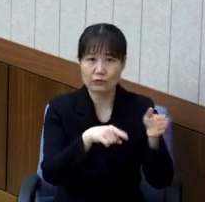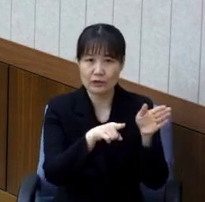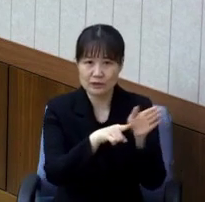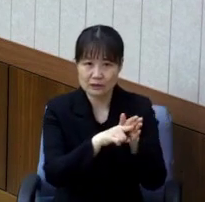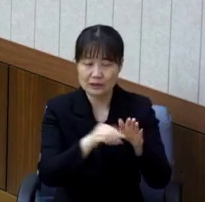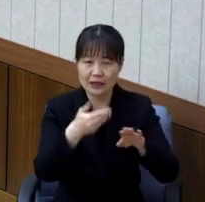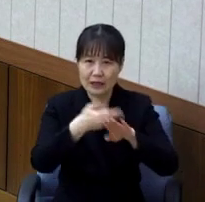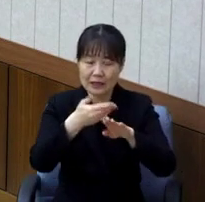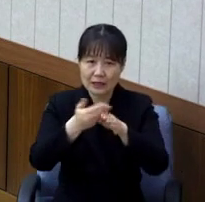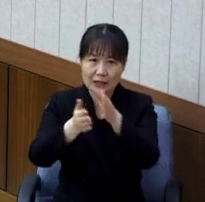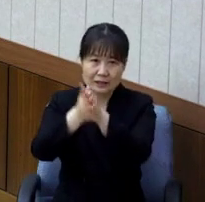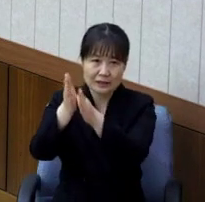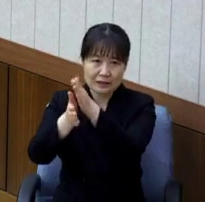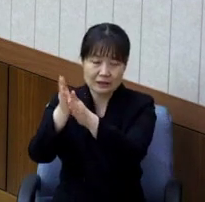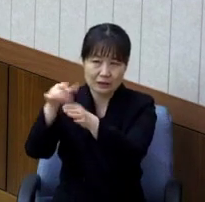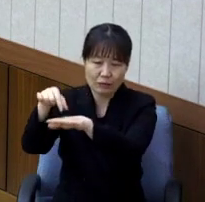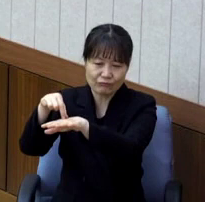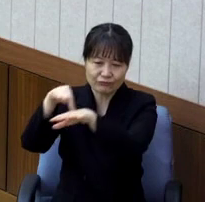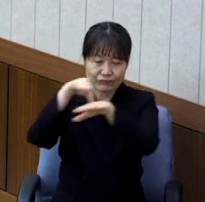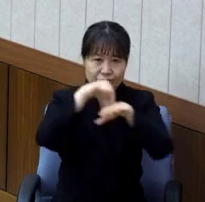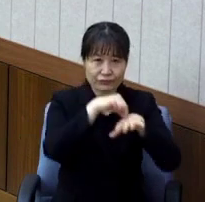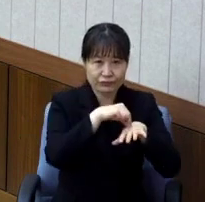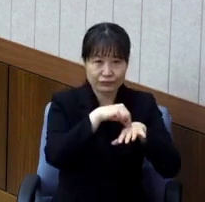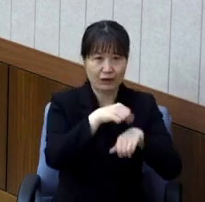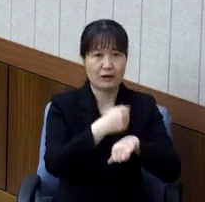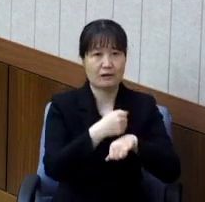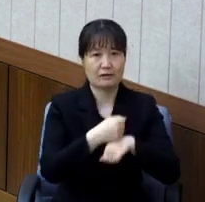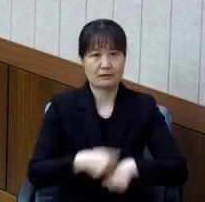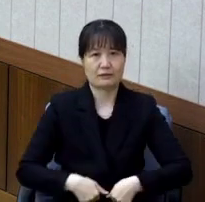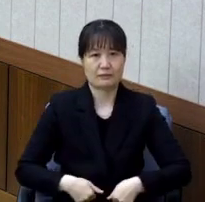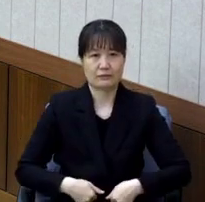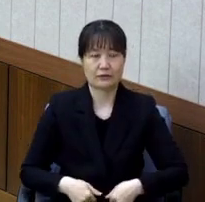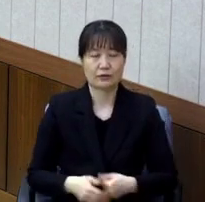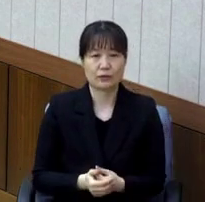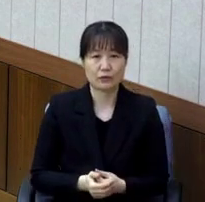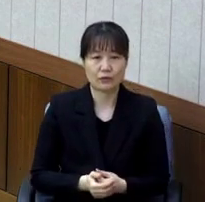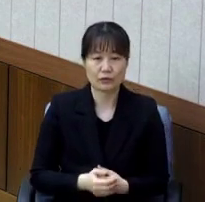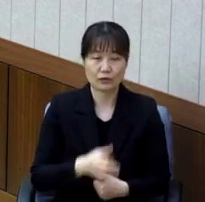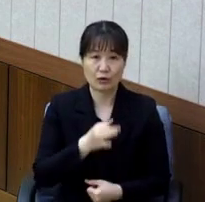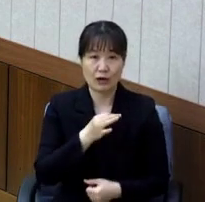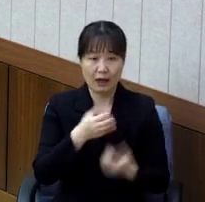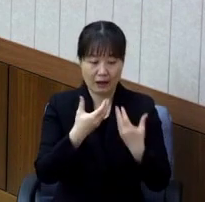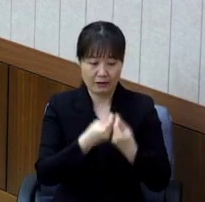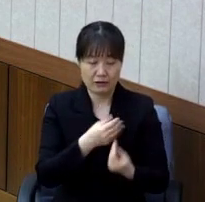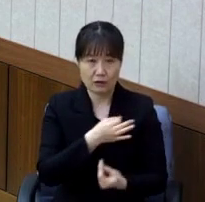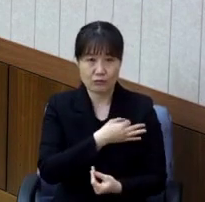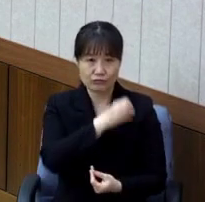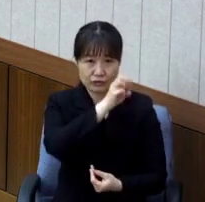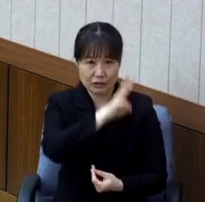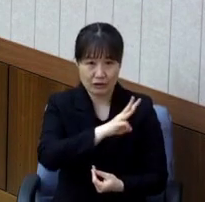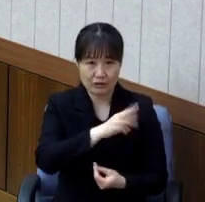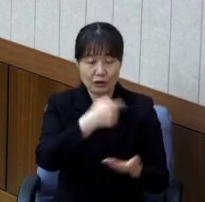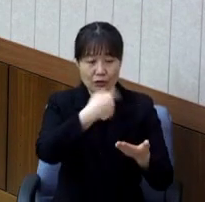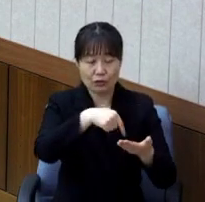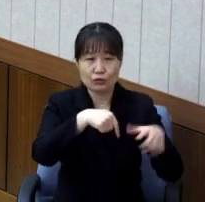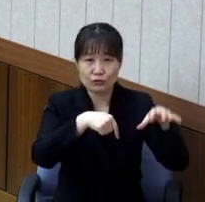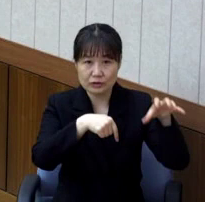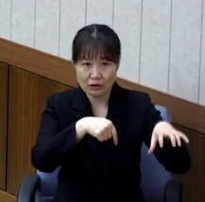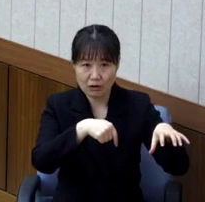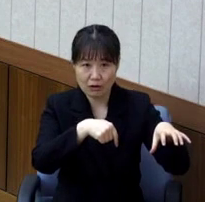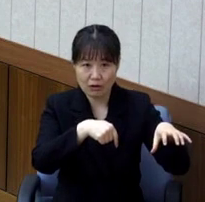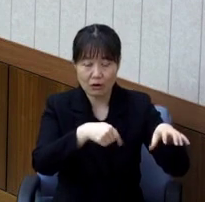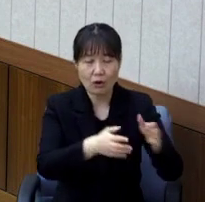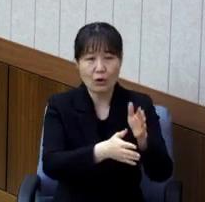타시군의 사례를 벤치 적극적으로 벤치마킹해야 합니다 최근 부천시는 관내 교육청 어 교육지원청